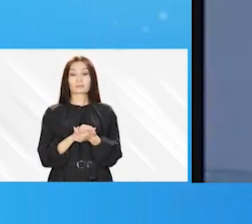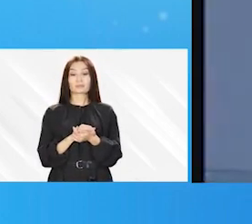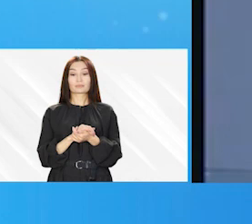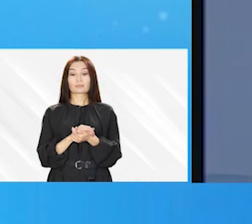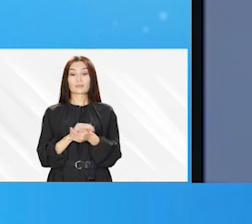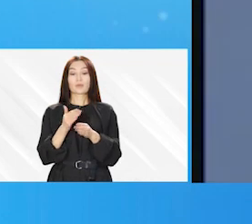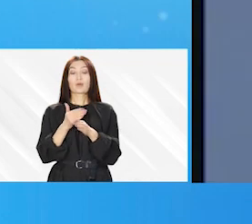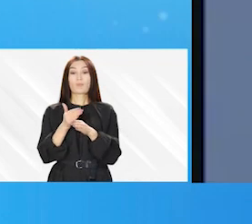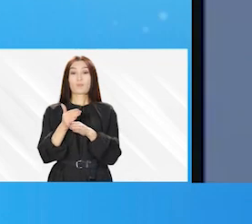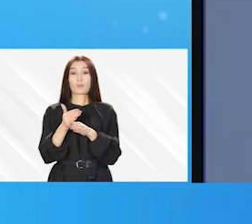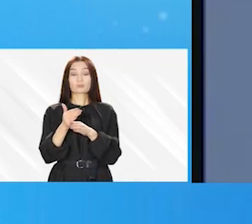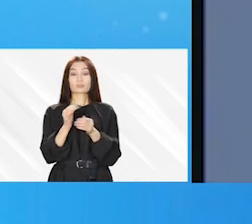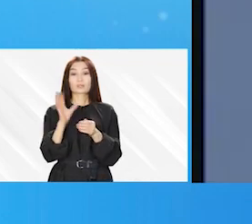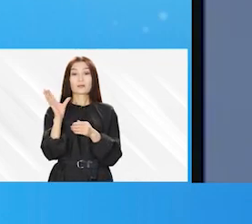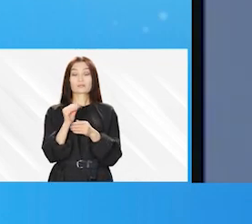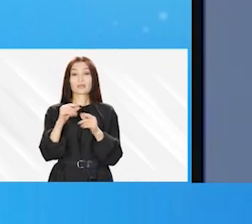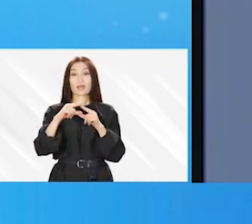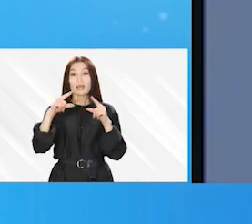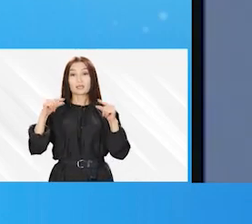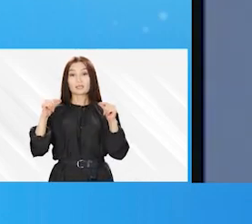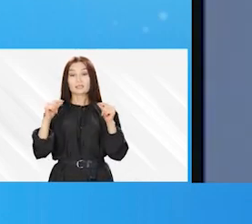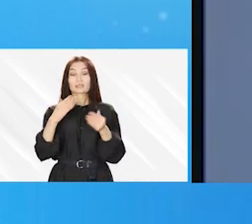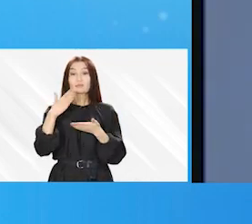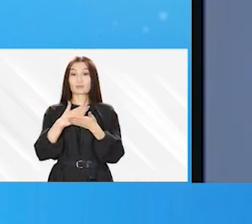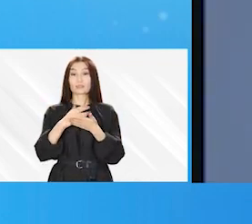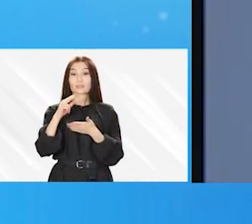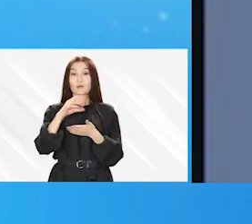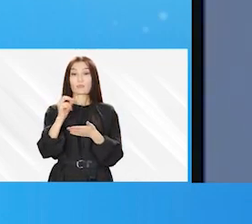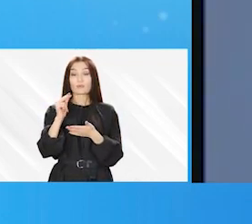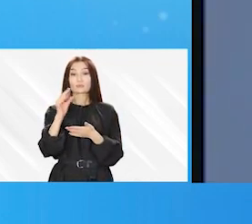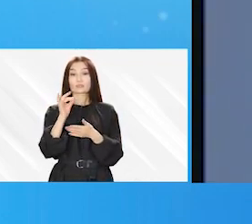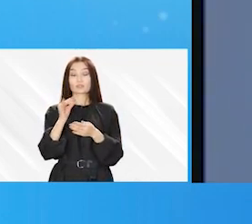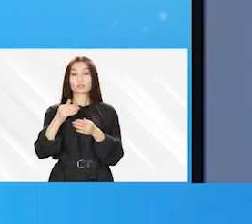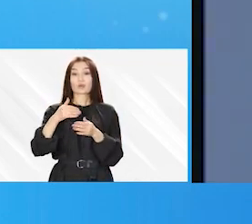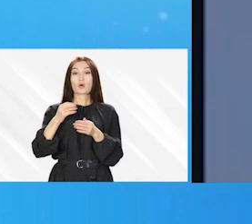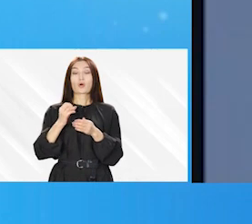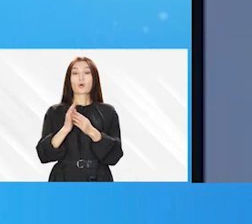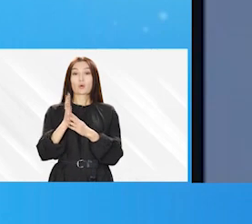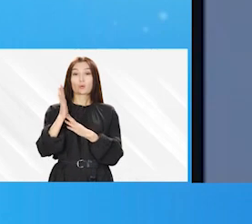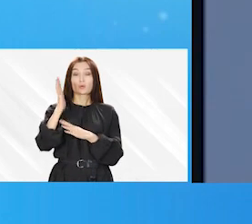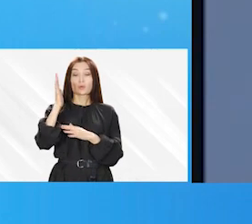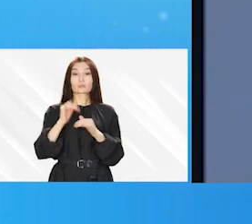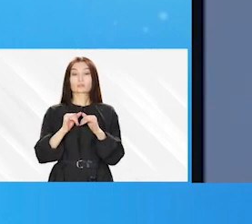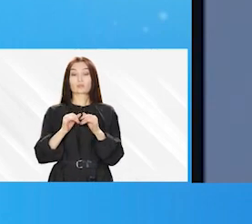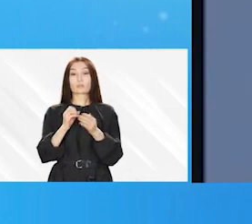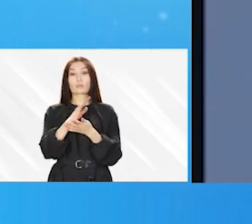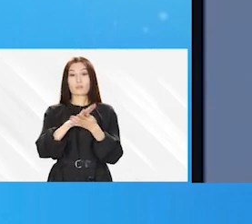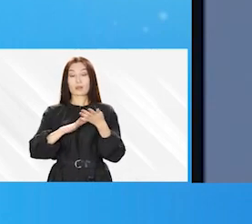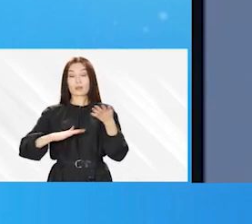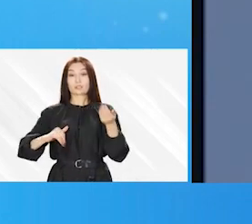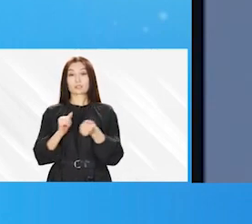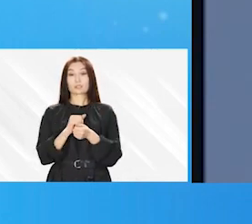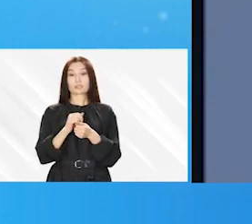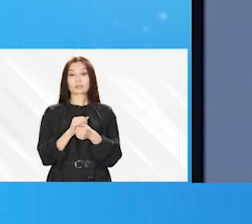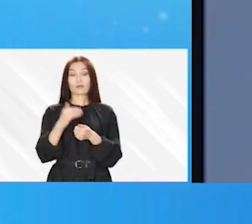после разворачивания всех листьев имеющихся в почке рост побега продолжается за счет роста верхушечной